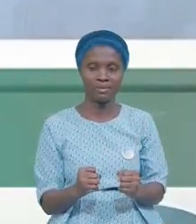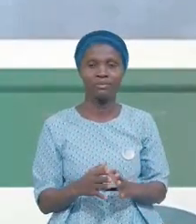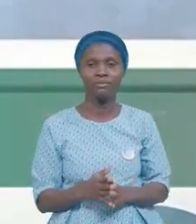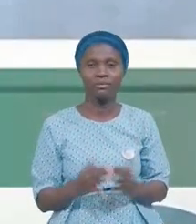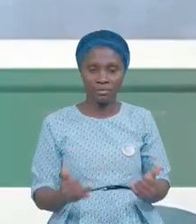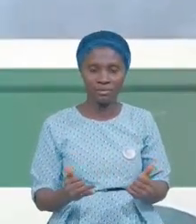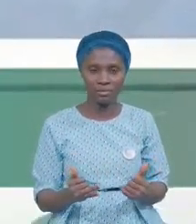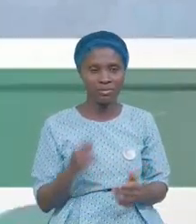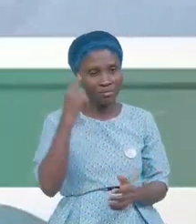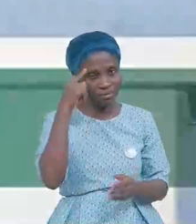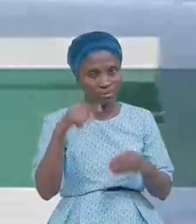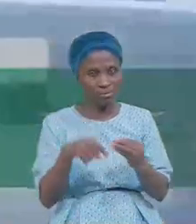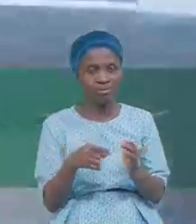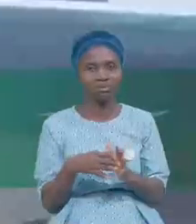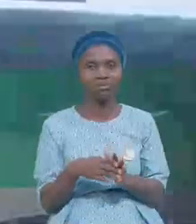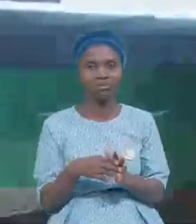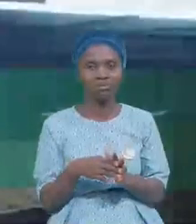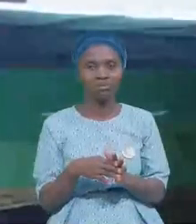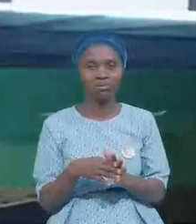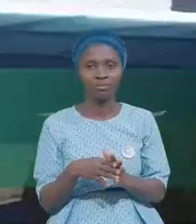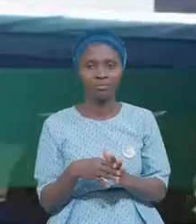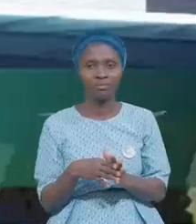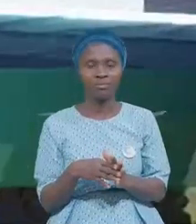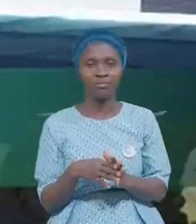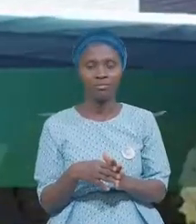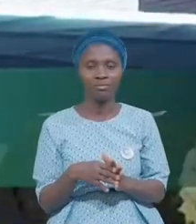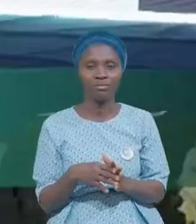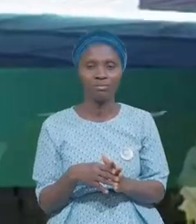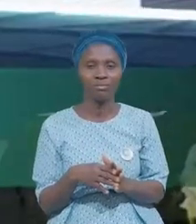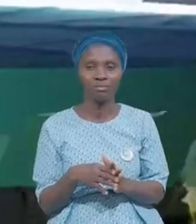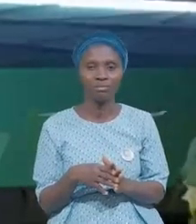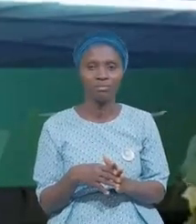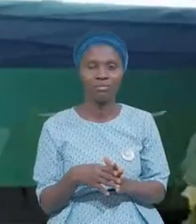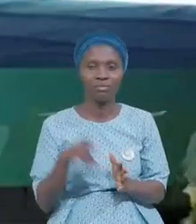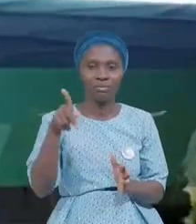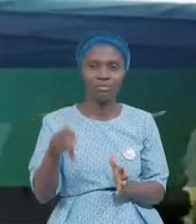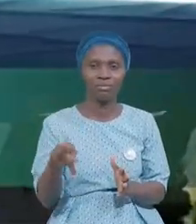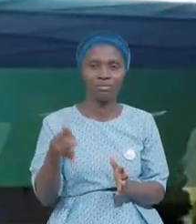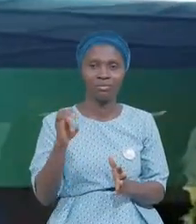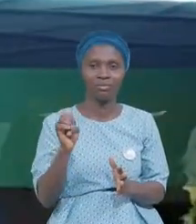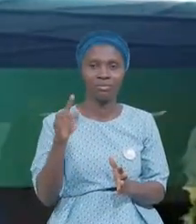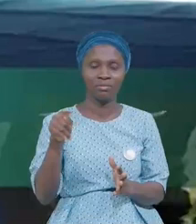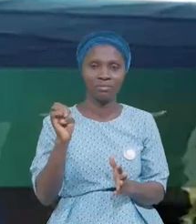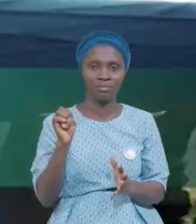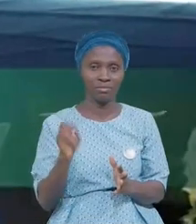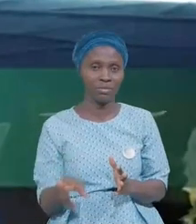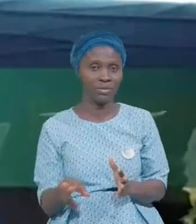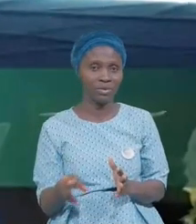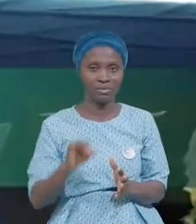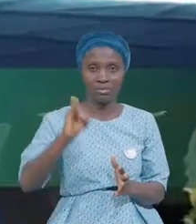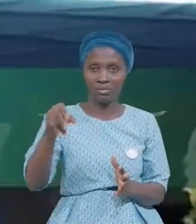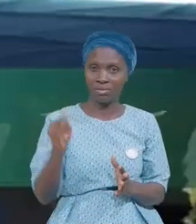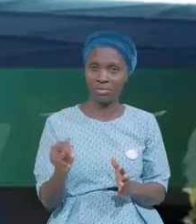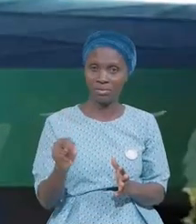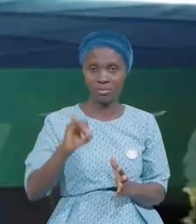Réfléchissez avec moi. Le monde dans lequel Pierre, Jean, Jacques,